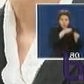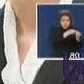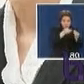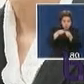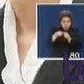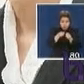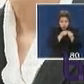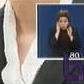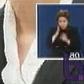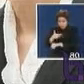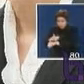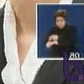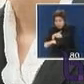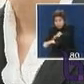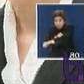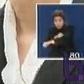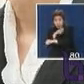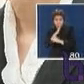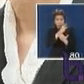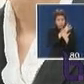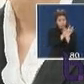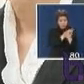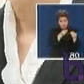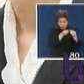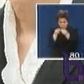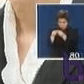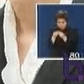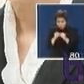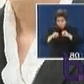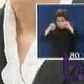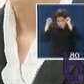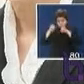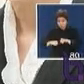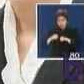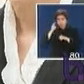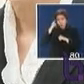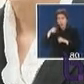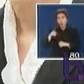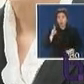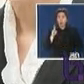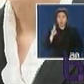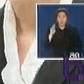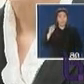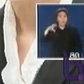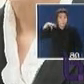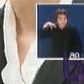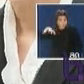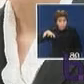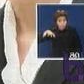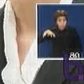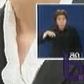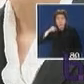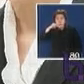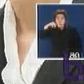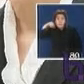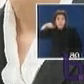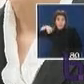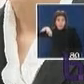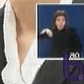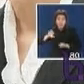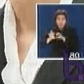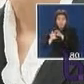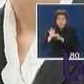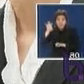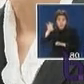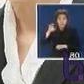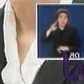หน่วยปฏิบัติงานพื้นที่ที่เกี่ยวข้องเช่นกรมชลประทานกระทรวงมหาดไทยสำนักงาน